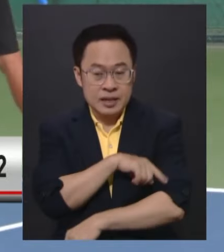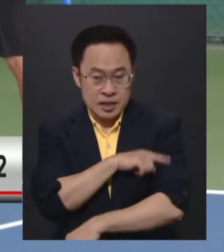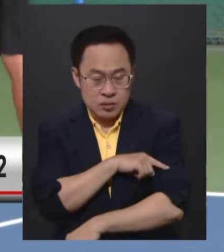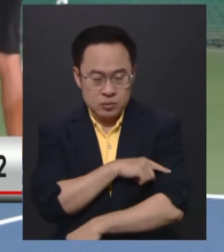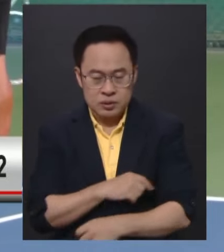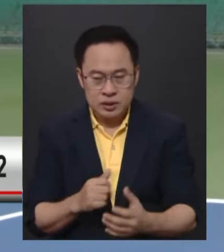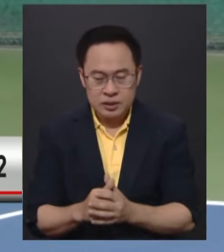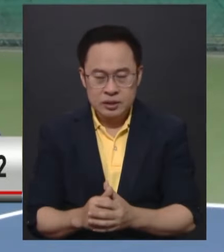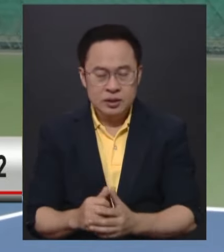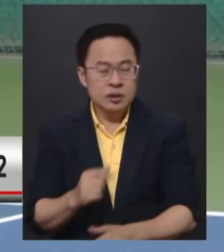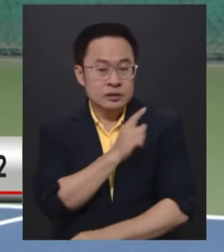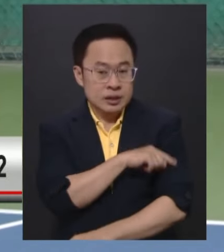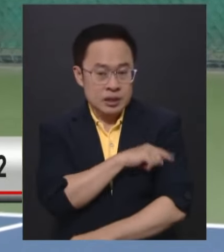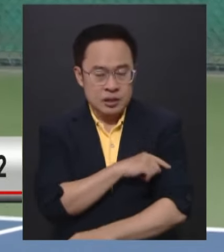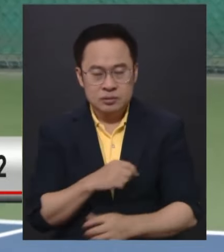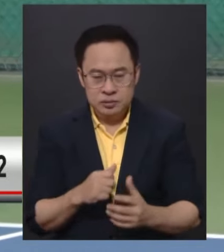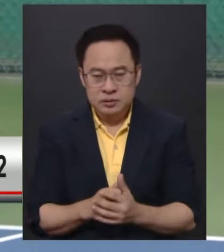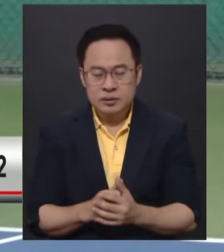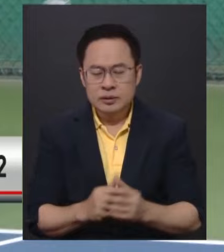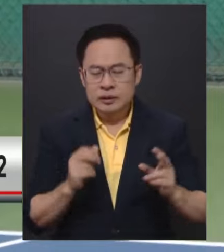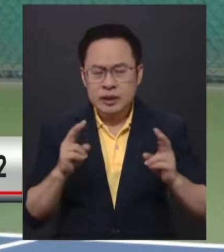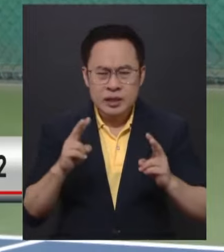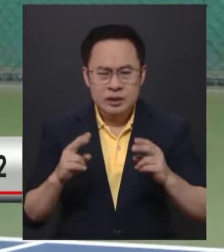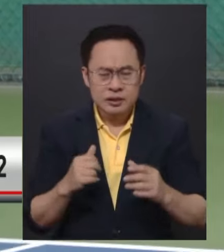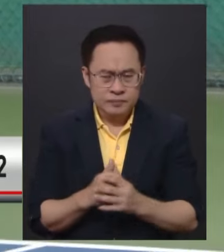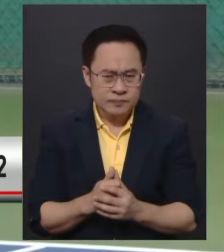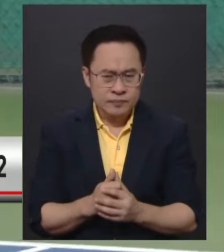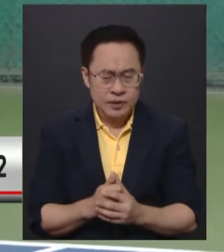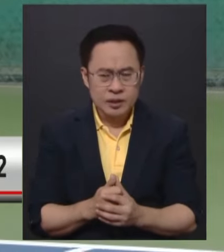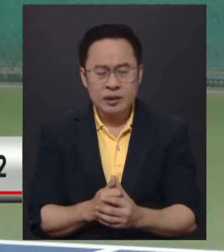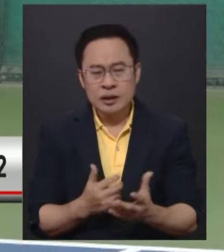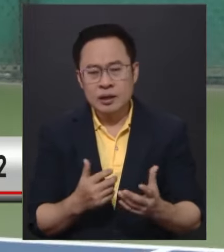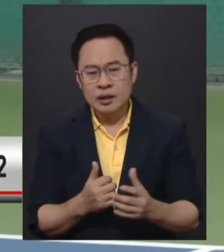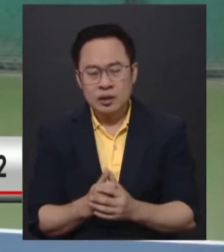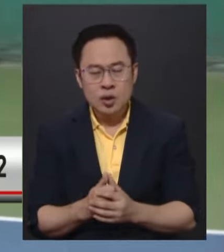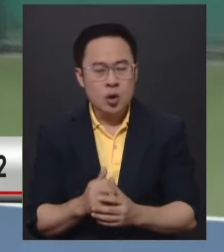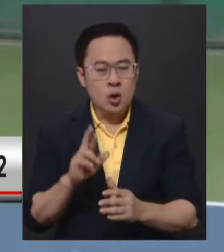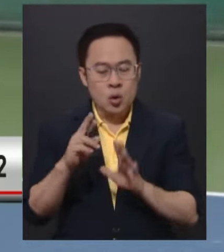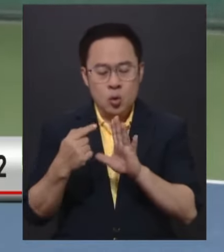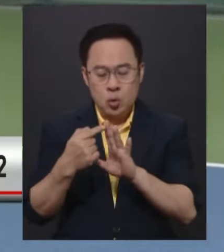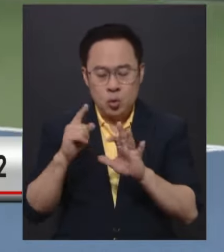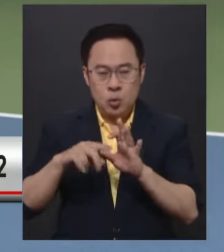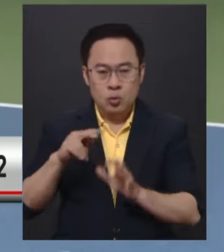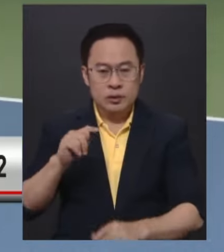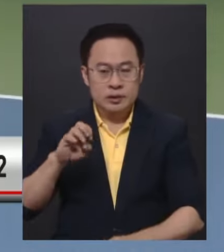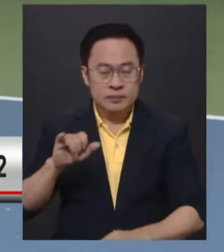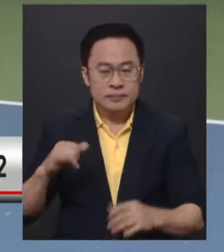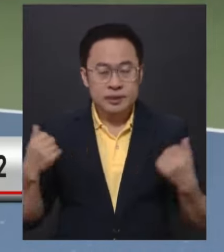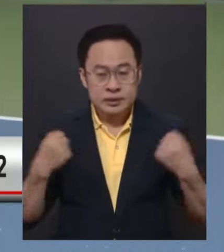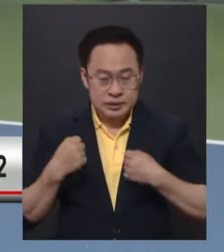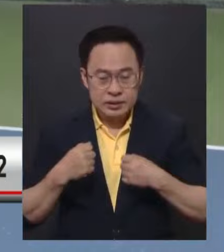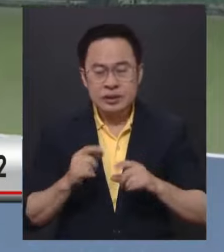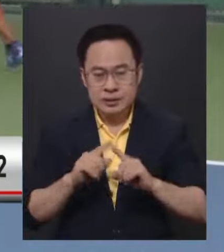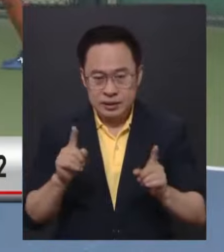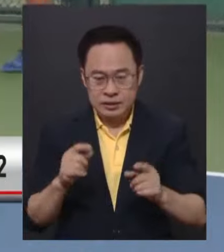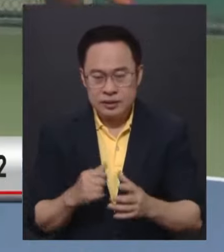ะเจอกับคู่ของกรกฎสัจจาริยรักษ์นะคะจับคู่กับรุ่งทิพย์หลั่งประยุทธ์ค่ะซึ่ง